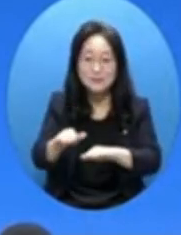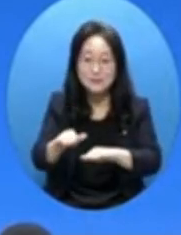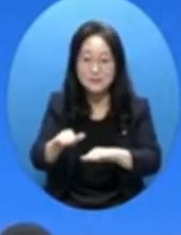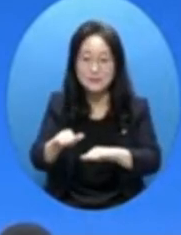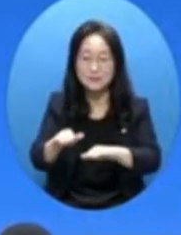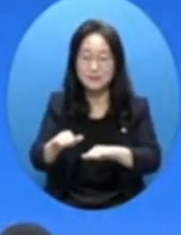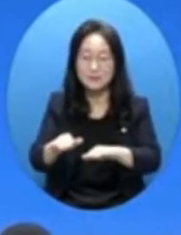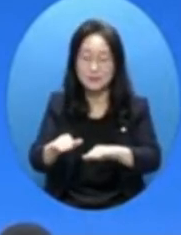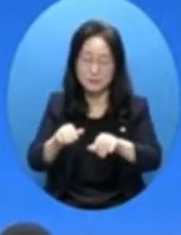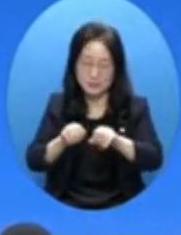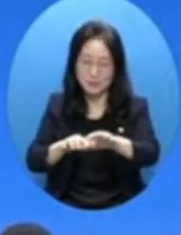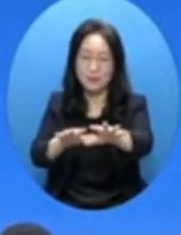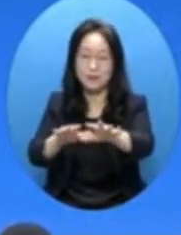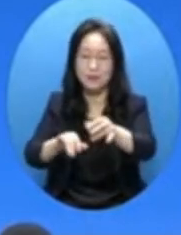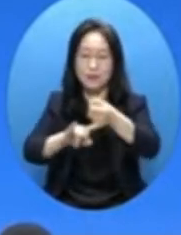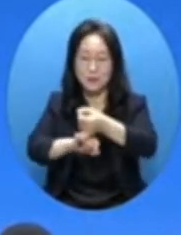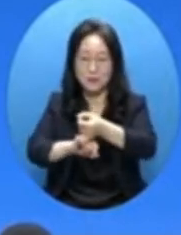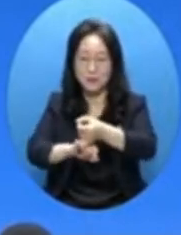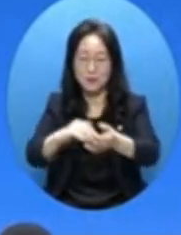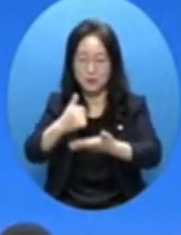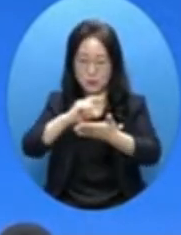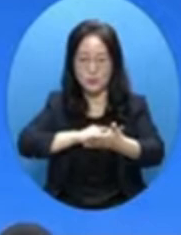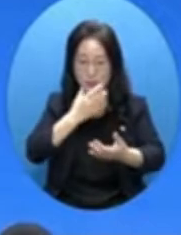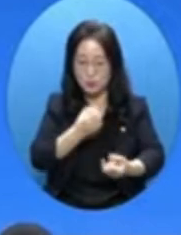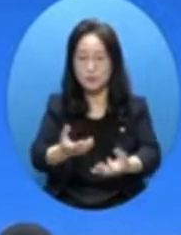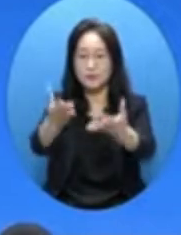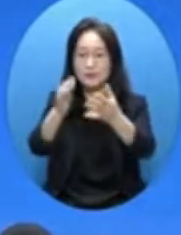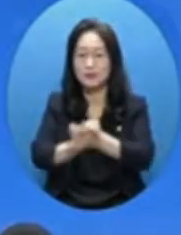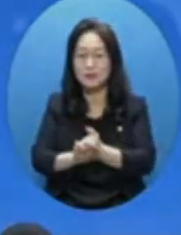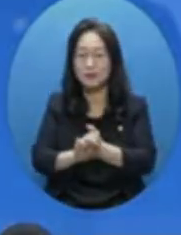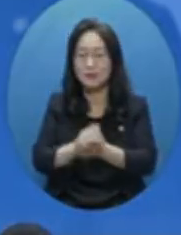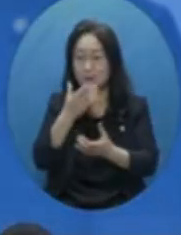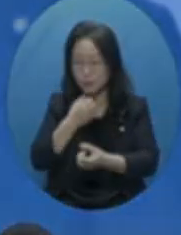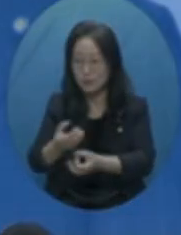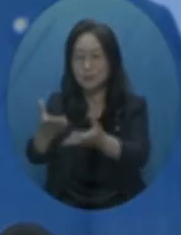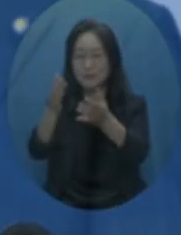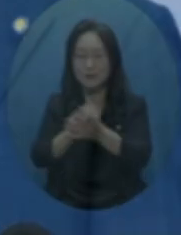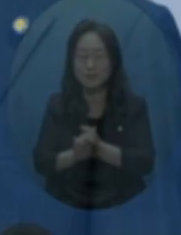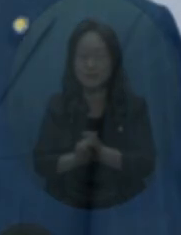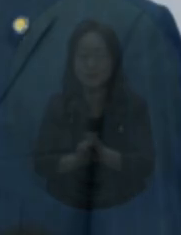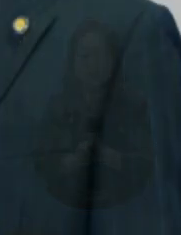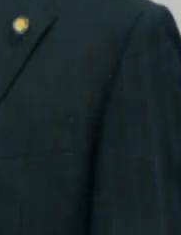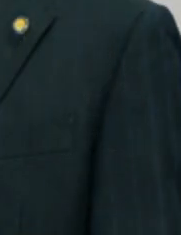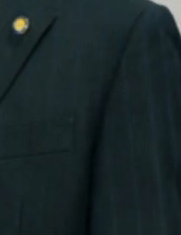전쟁에 나가는 여러분 모두가 되기를 주님의 이름으로 축원합니다. 축원합니다. 네.